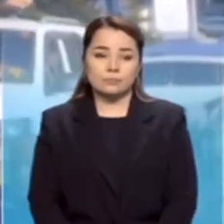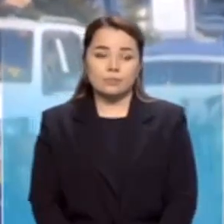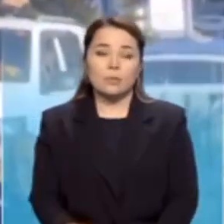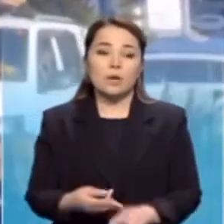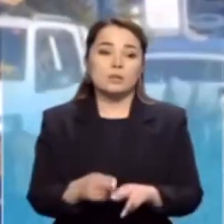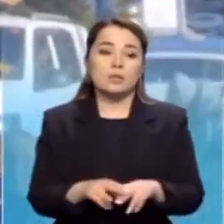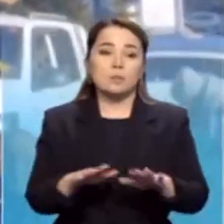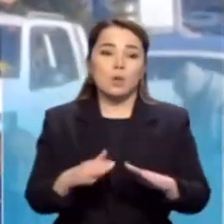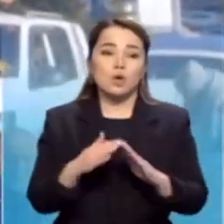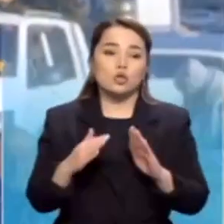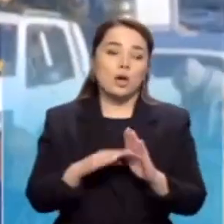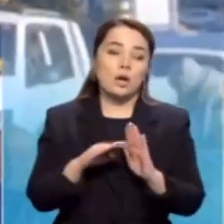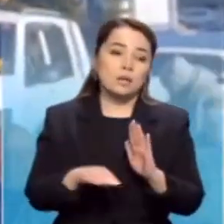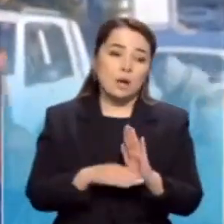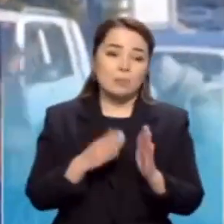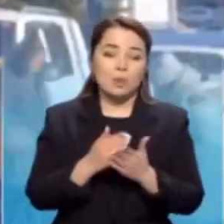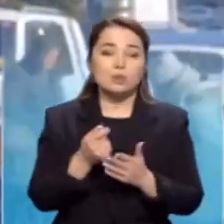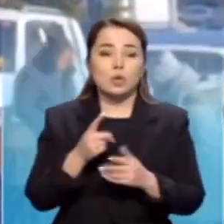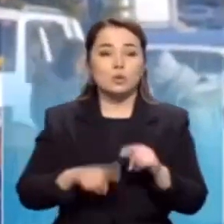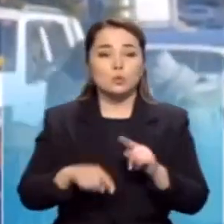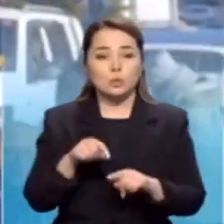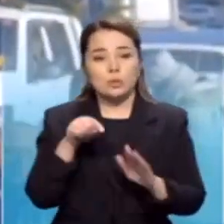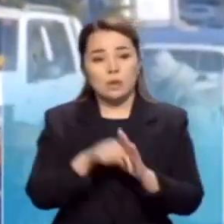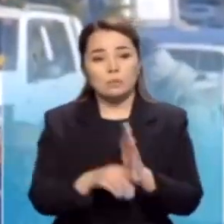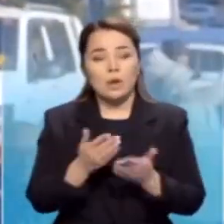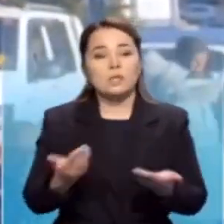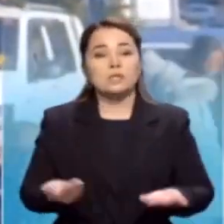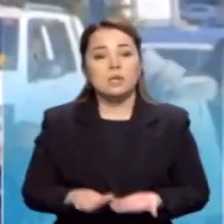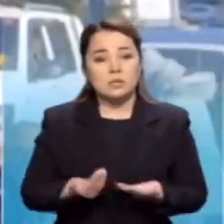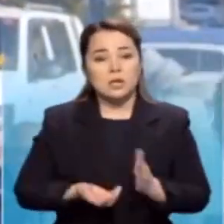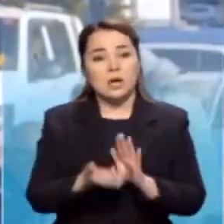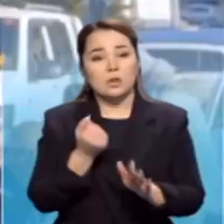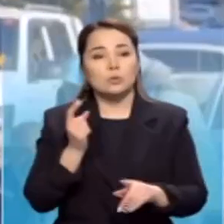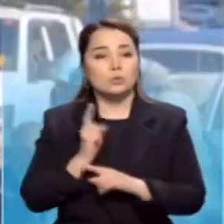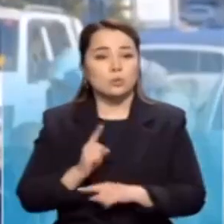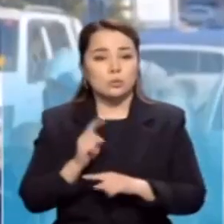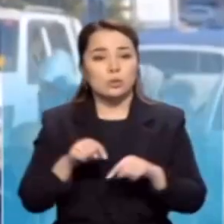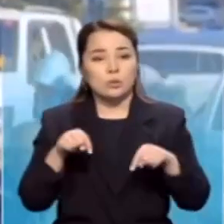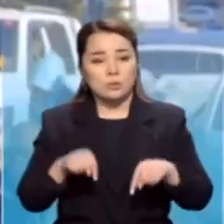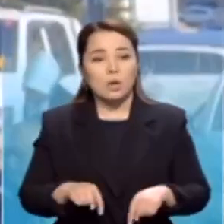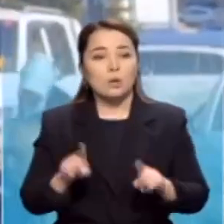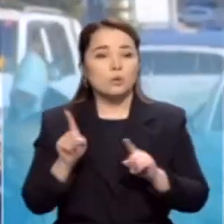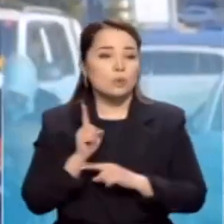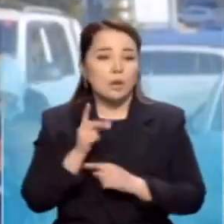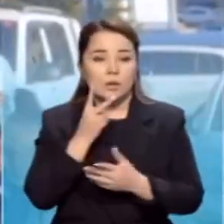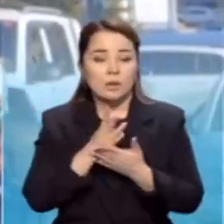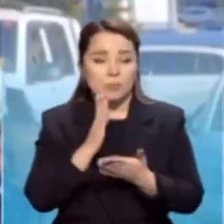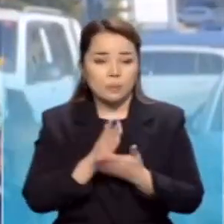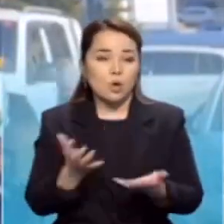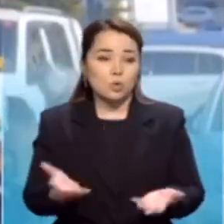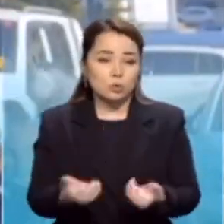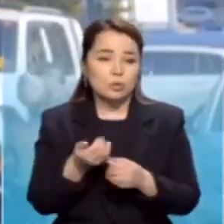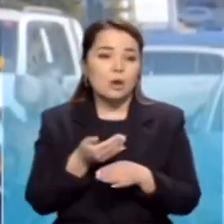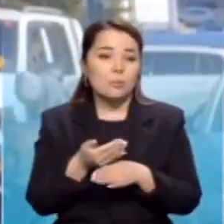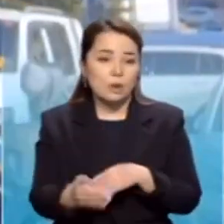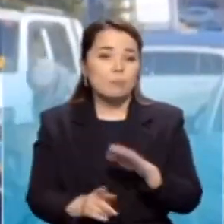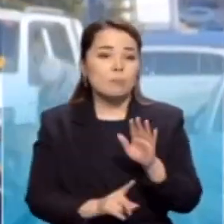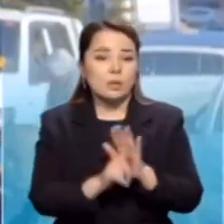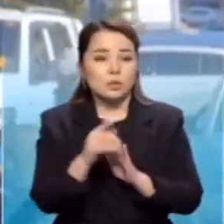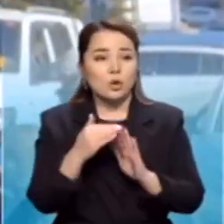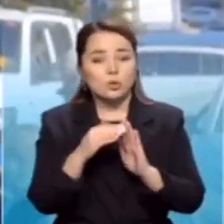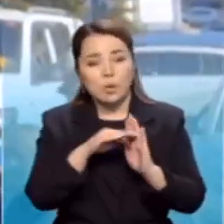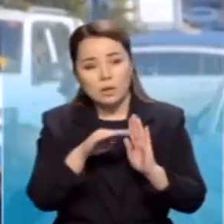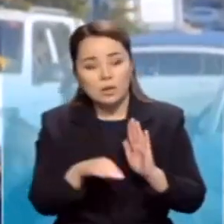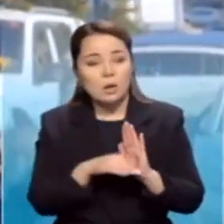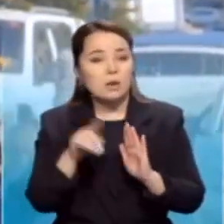Мына жерде үйүн астында менин бир нече туусум жатыр. Тири чыгып калар деген үмүт менен осында күтүп отурмуз. Куткаруу жумуштары бир аз кеч басталды. Дегенмен үйүн